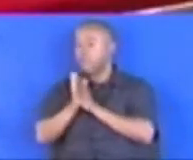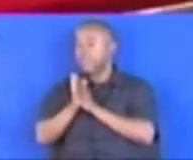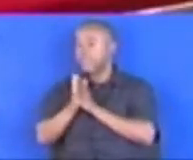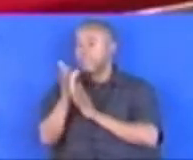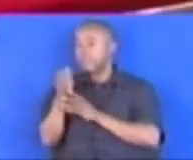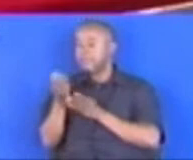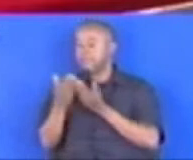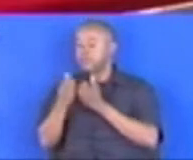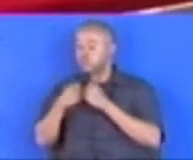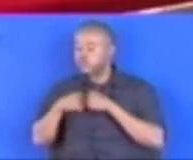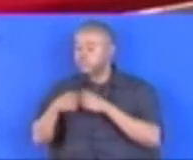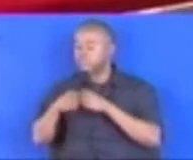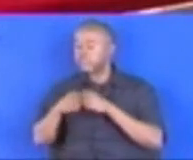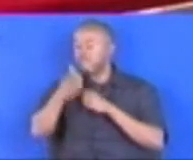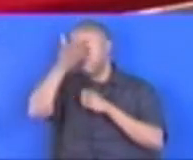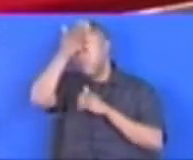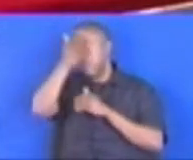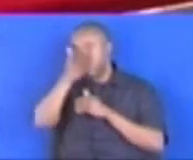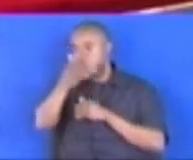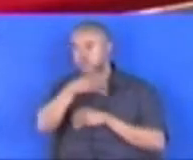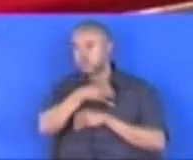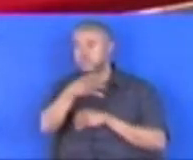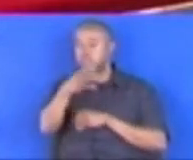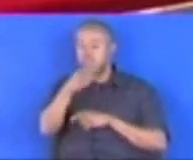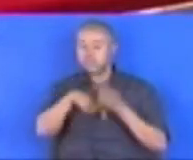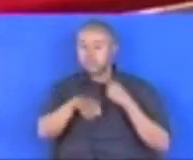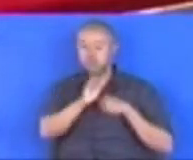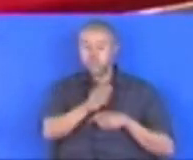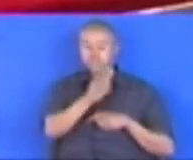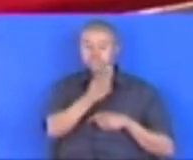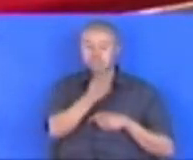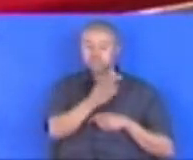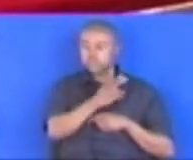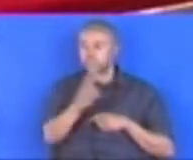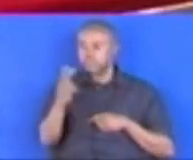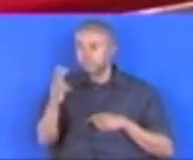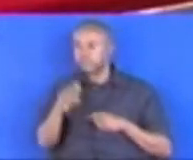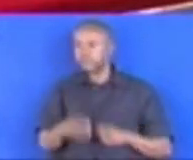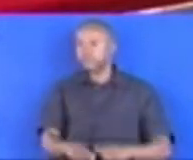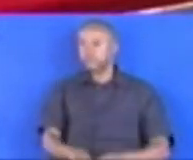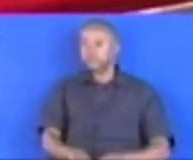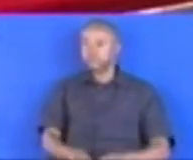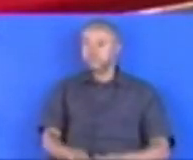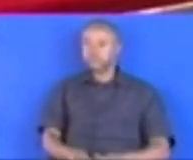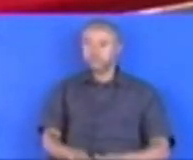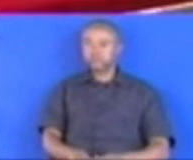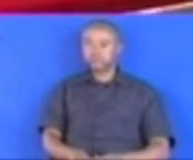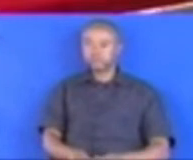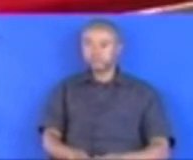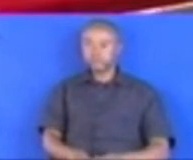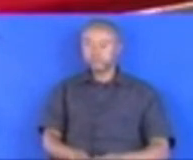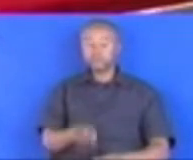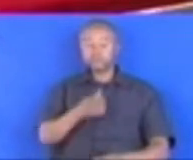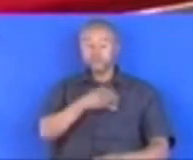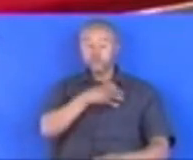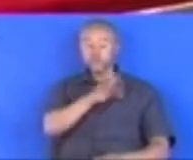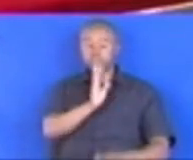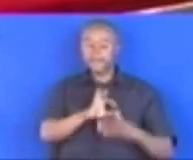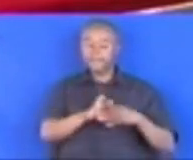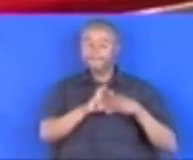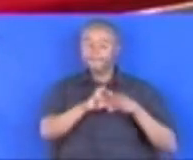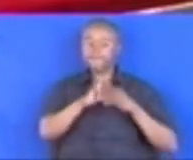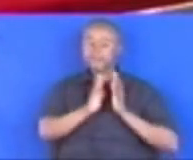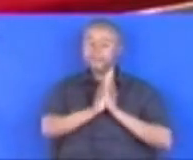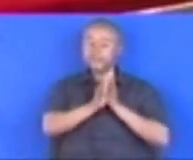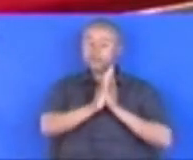ya kutekeleza vipaumbele vya wizara kwa mwaka 2021-2022. Mheshimiwa Naibu Spika, wizara kwa kushirikiana na wadau